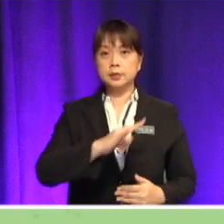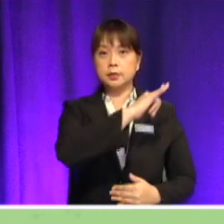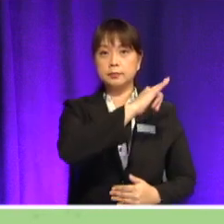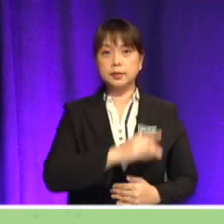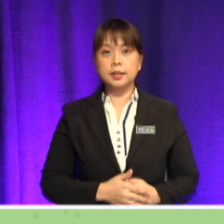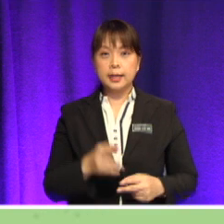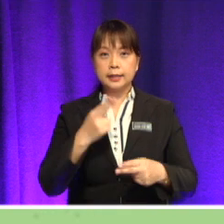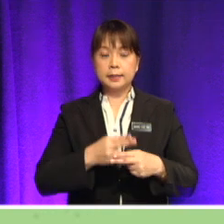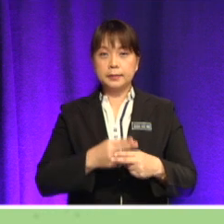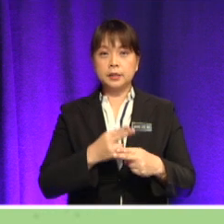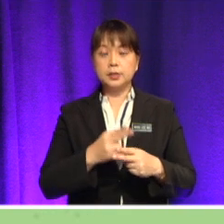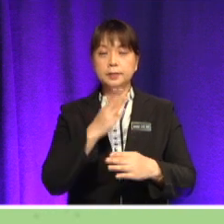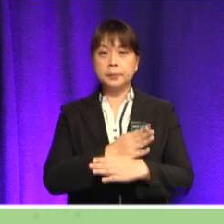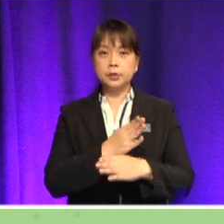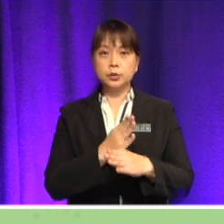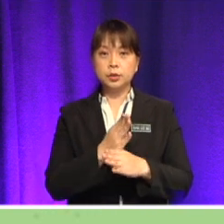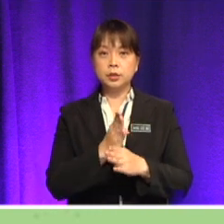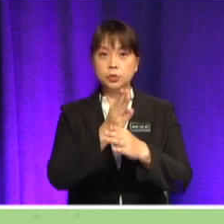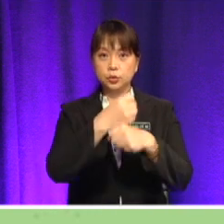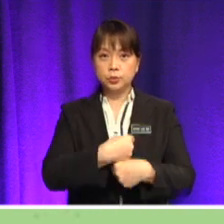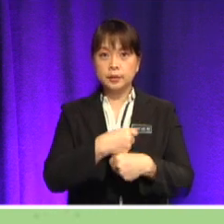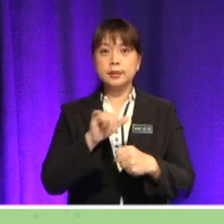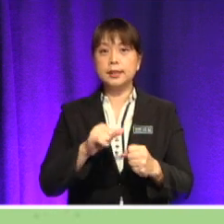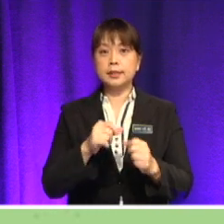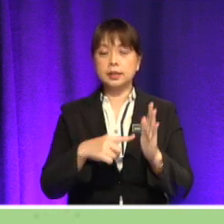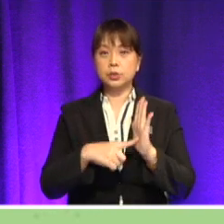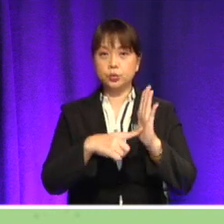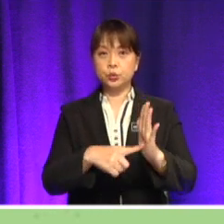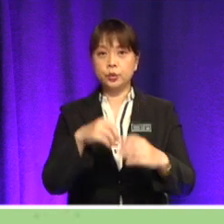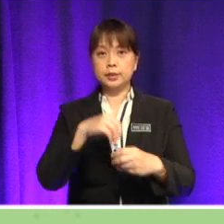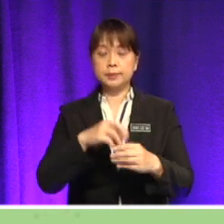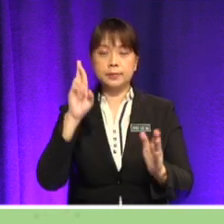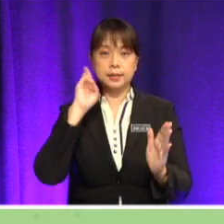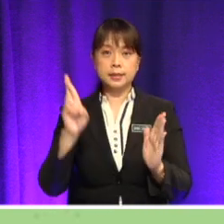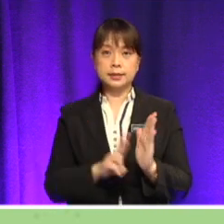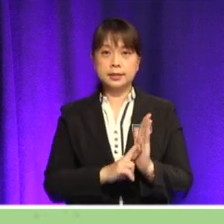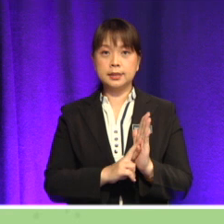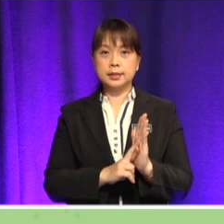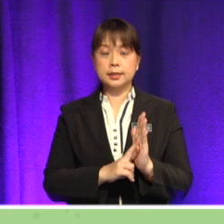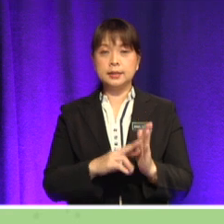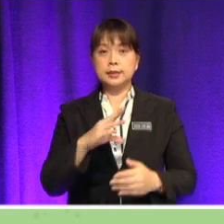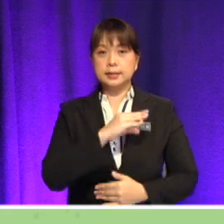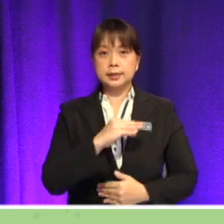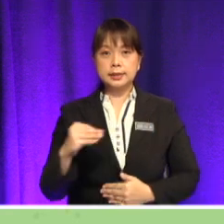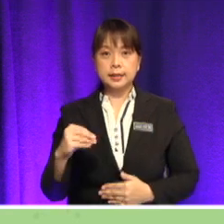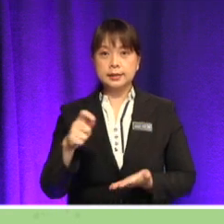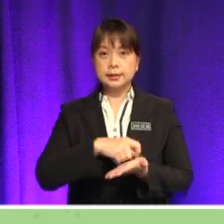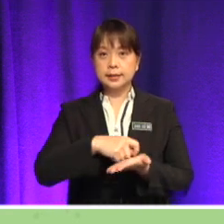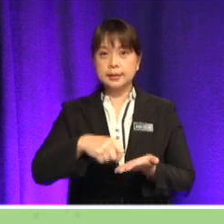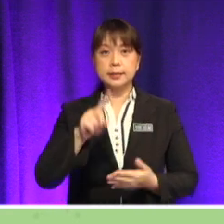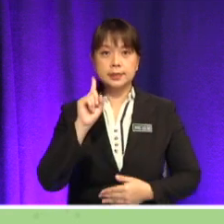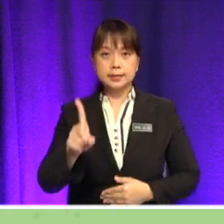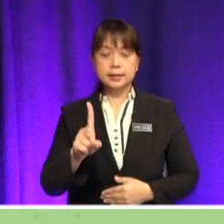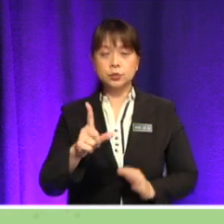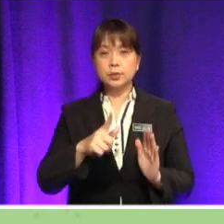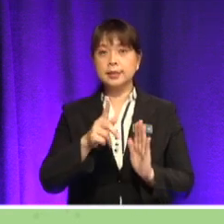namun kan bentuk yang ditujukan dalam rancang satu